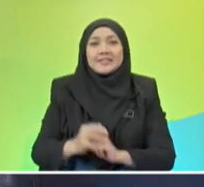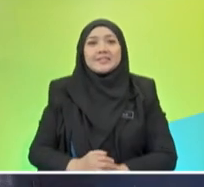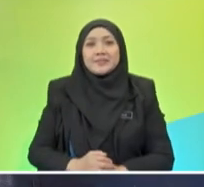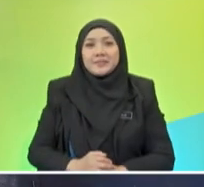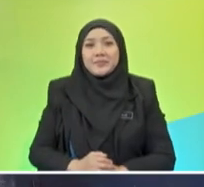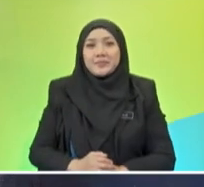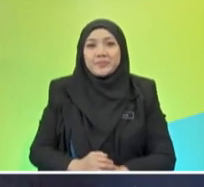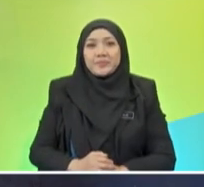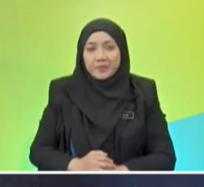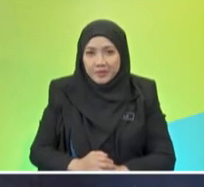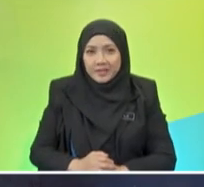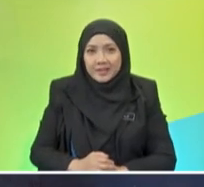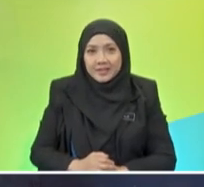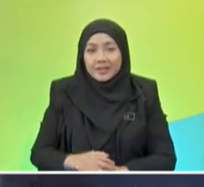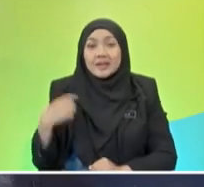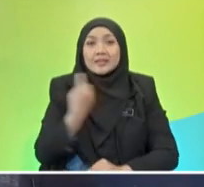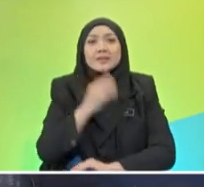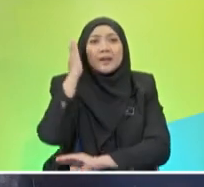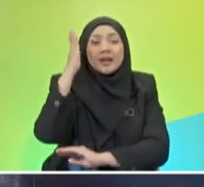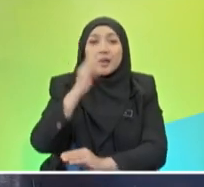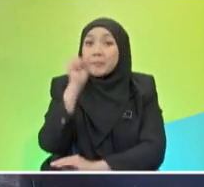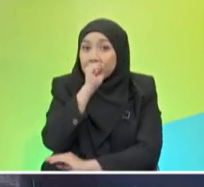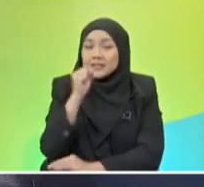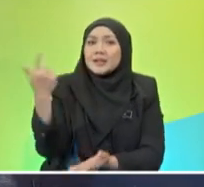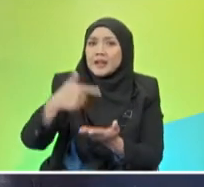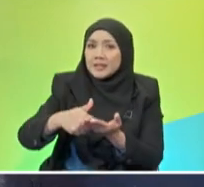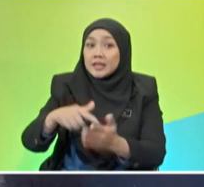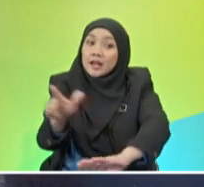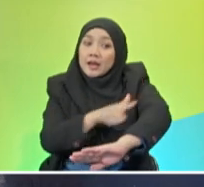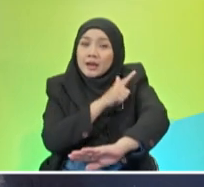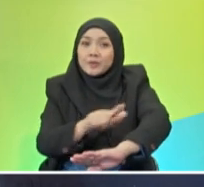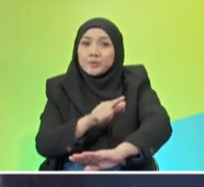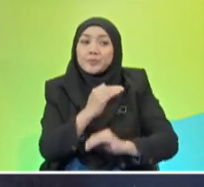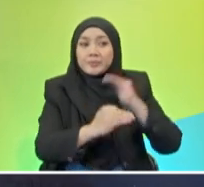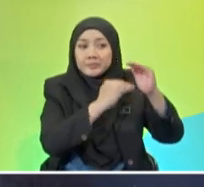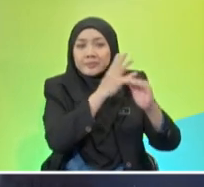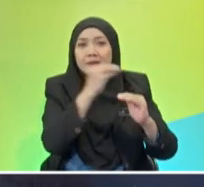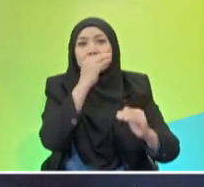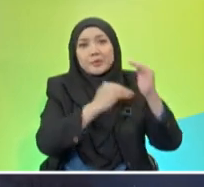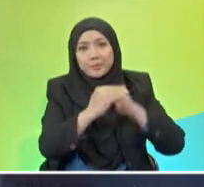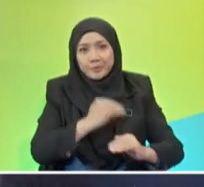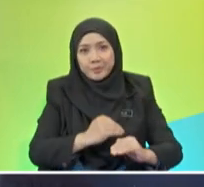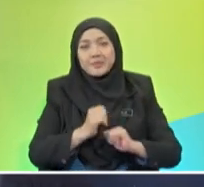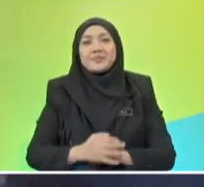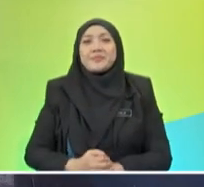nyanyi bersama-sama sekali lagi lagu menaik dan menurun. Okey.